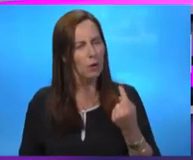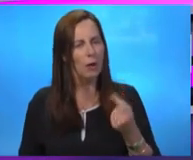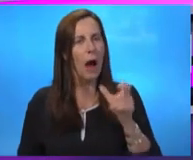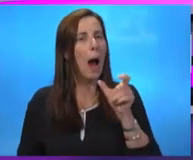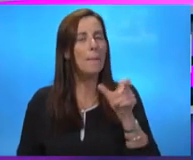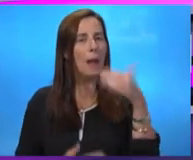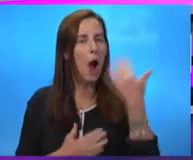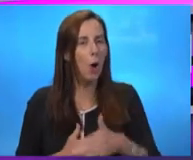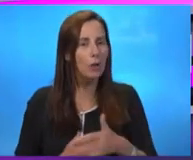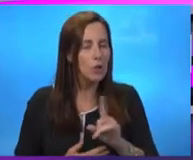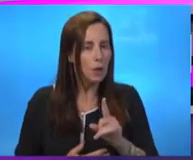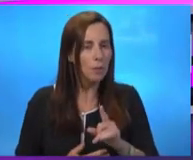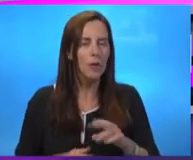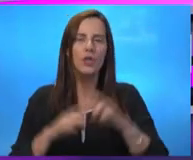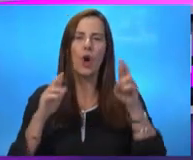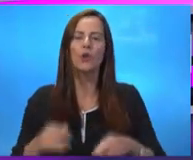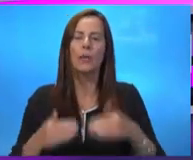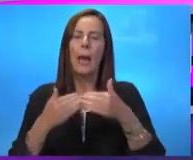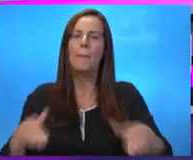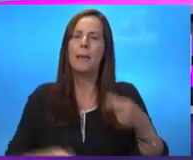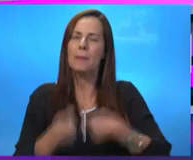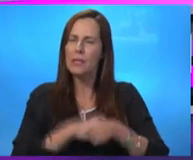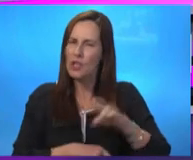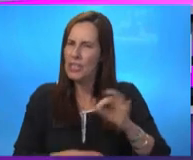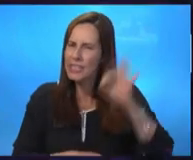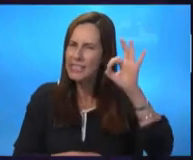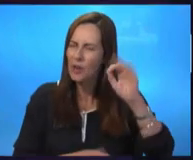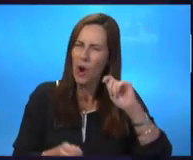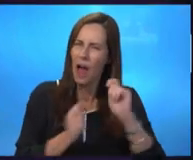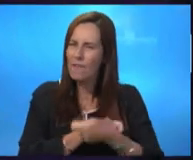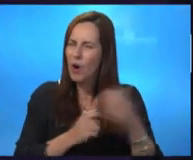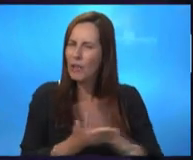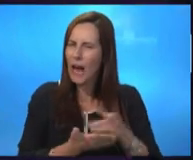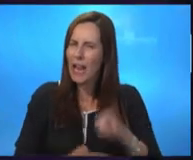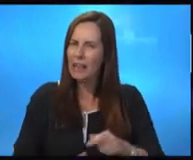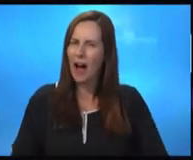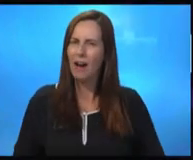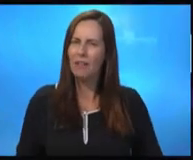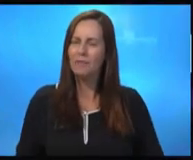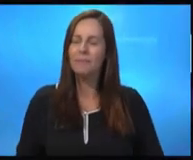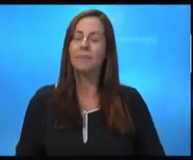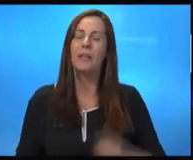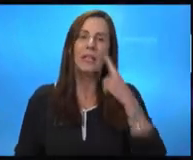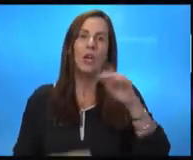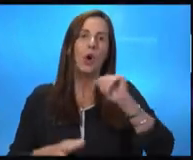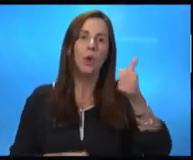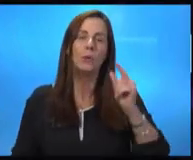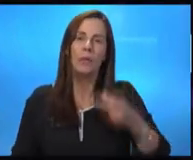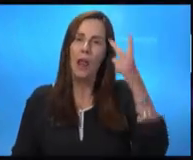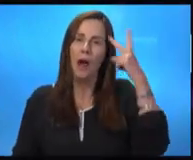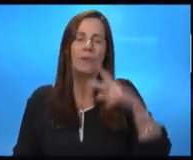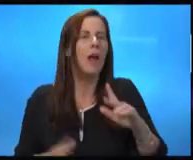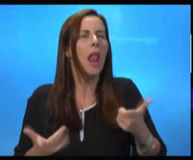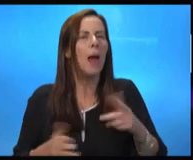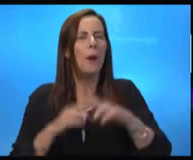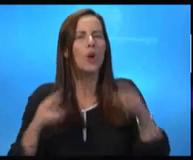בהקשר הזה זה של הרשות להגבלים עסקיים. יש עוד סיכוי להפוך את התוצאה מהיום? אז תראי, קודם כל צריך להבין למה רשות